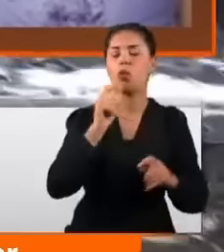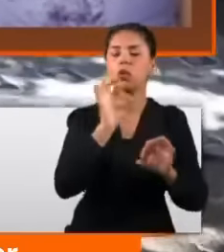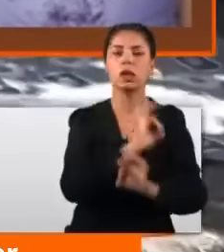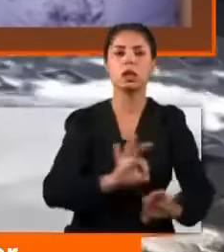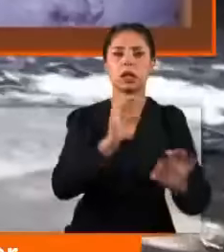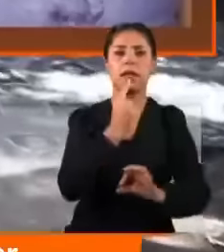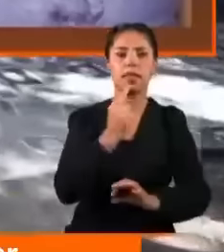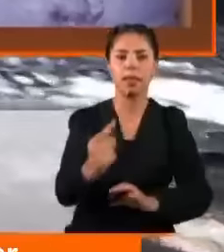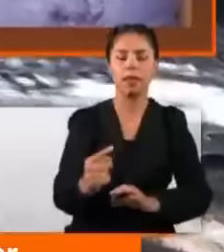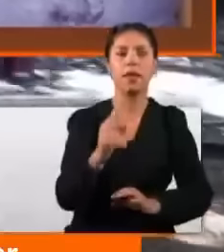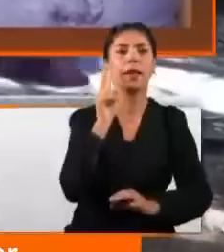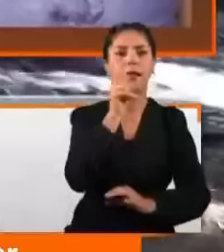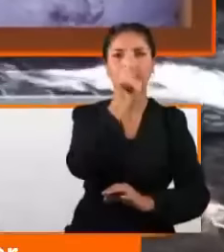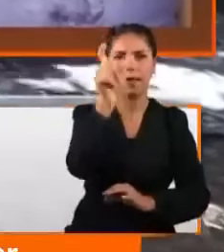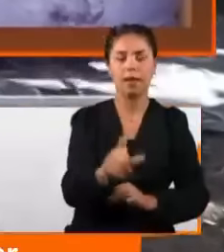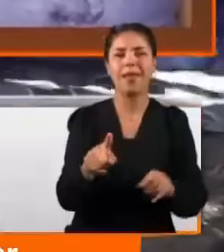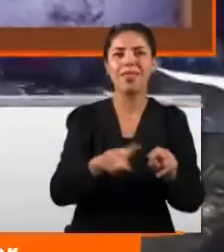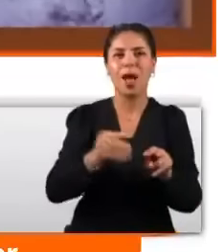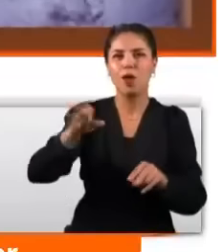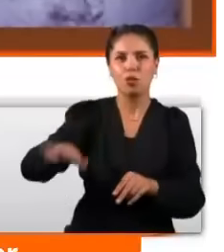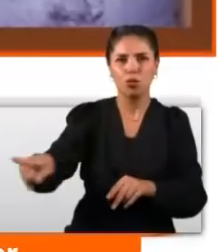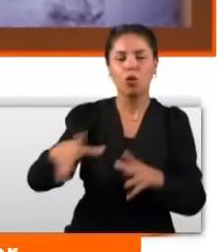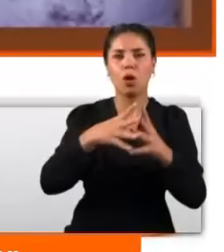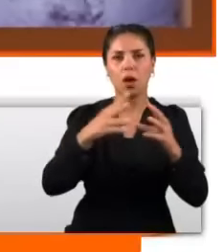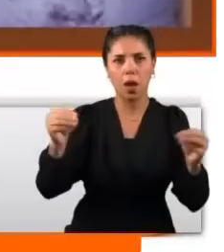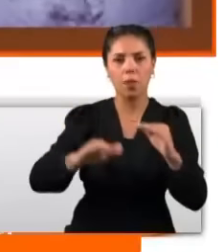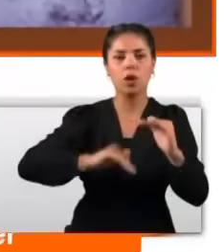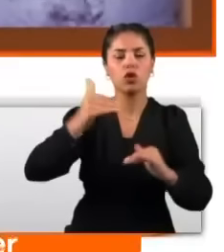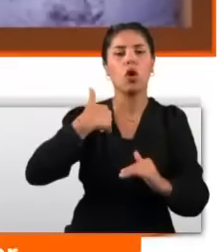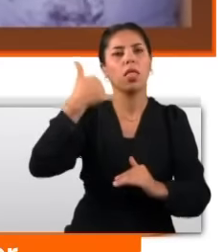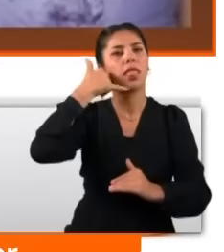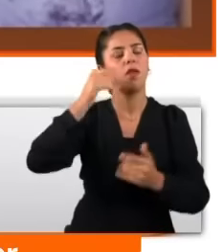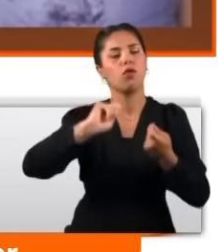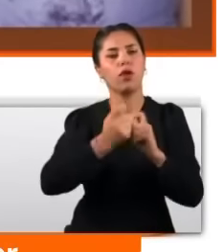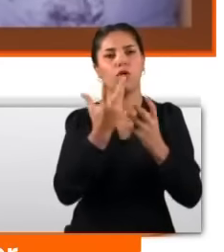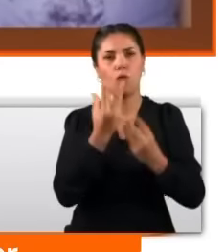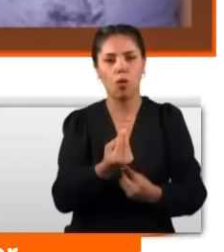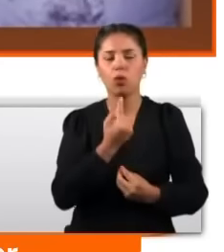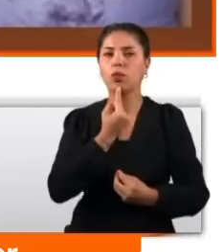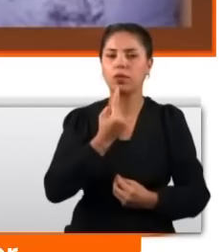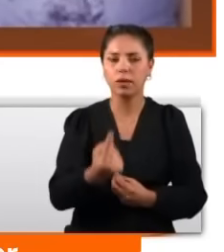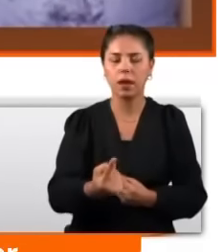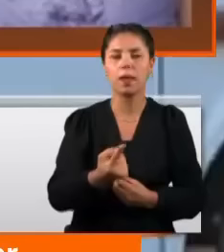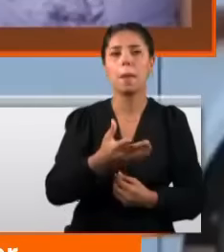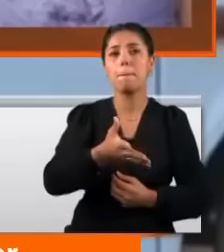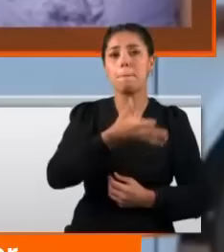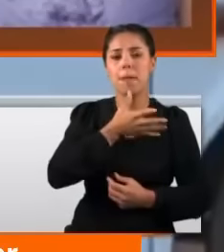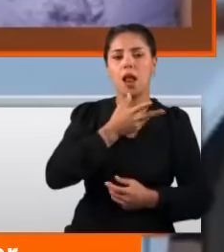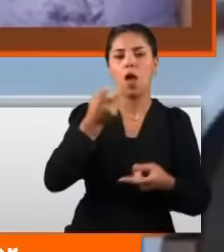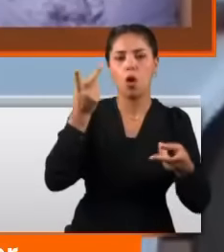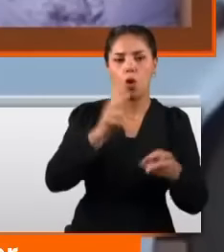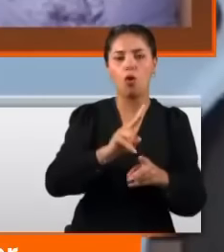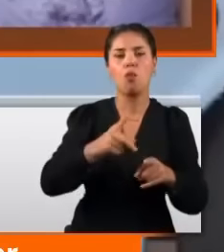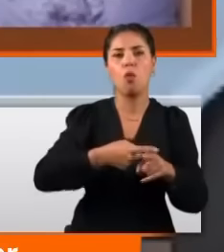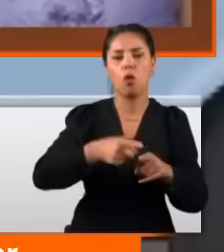Yengesi, Narin kaybolduktan birkaç gün sonra telefonunu değiştirdiğini anlattı. Kasten öldürmeye iştirak suçlamasıyla sevk edildiği